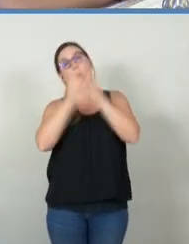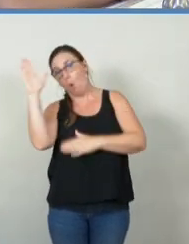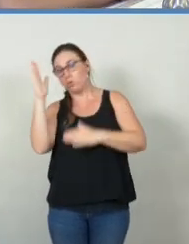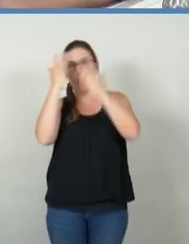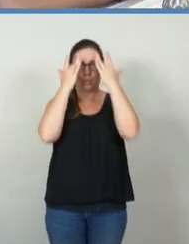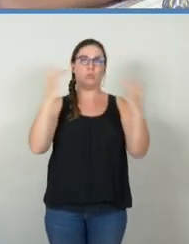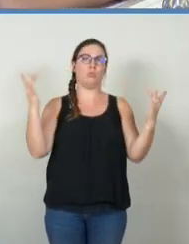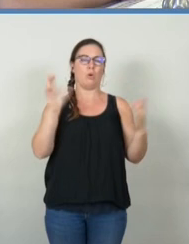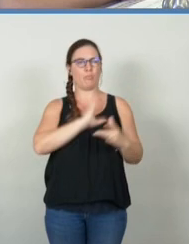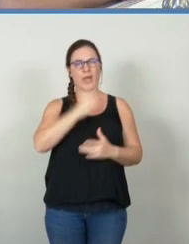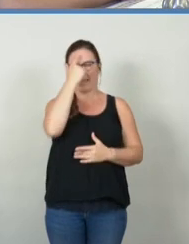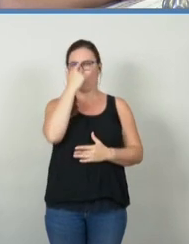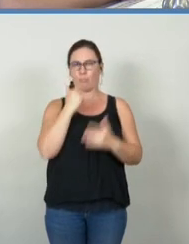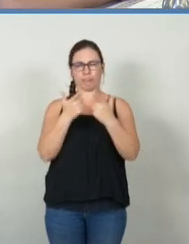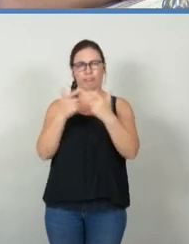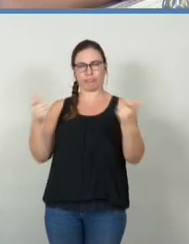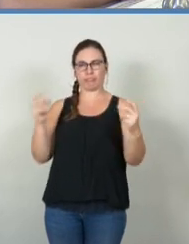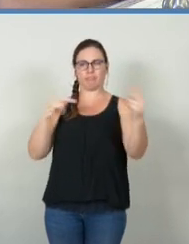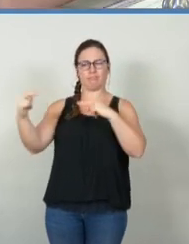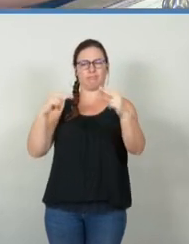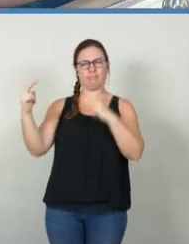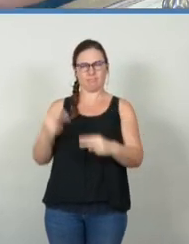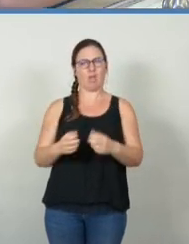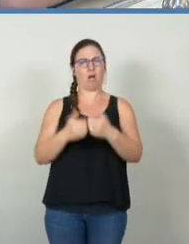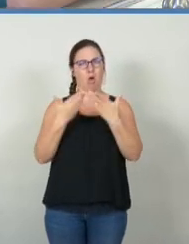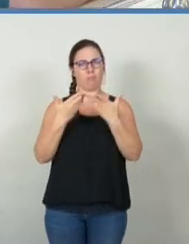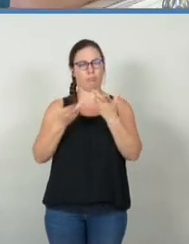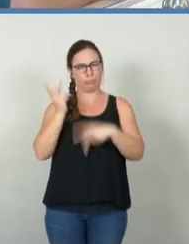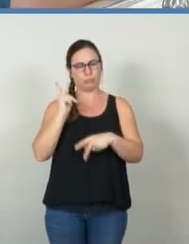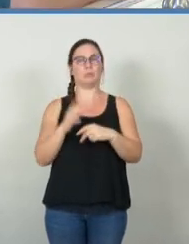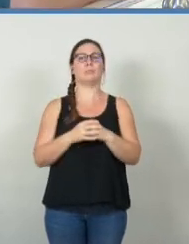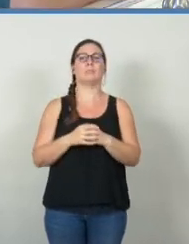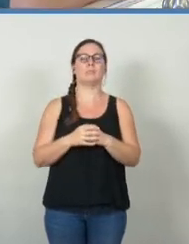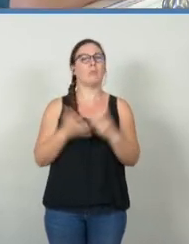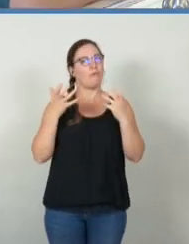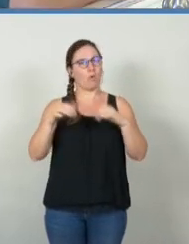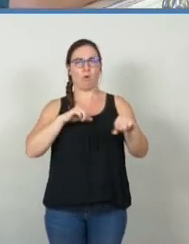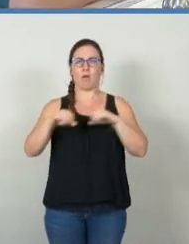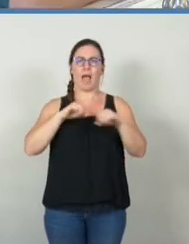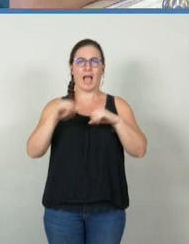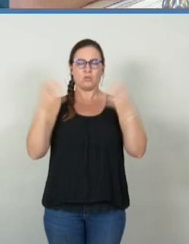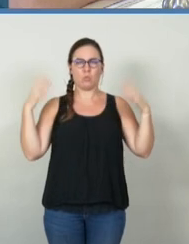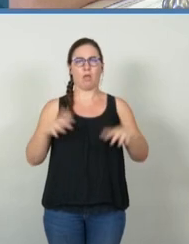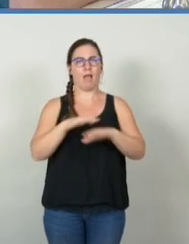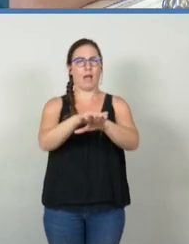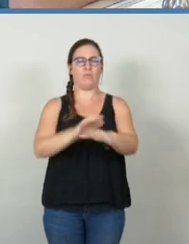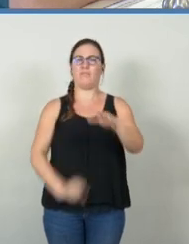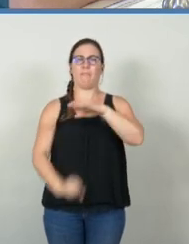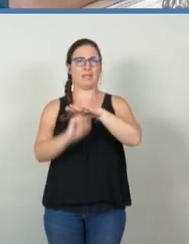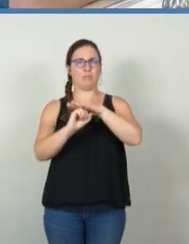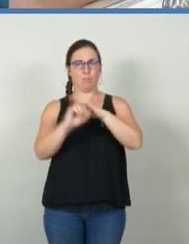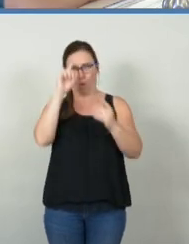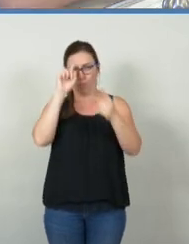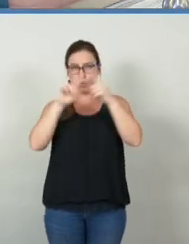renforcer la diversité des points de vue et continuer d'avoir une action la plus inclusive possible à destination de